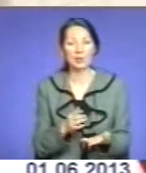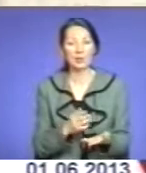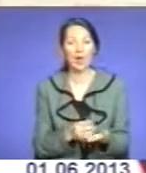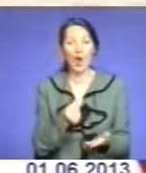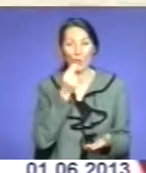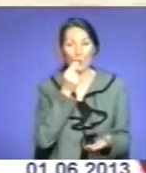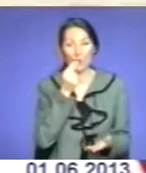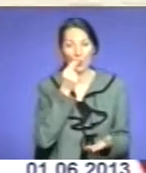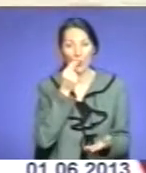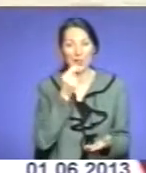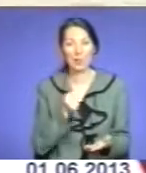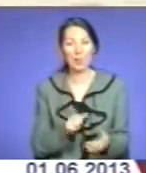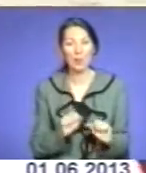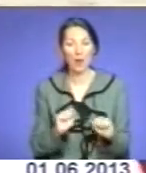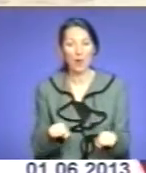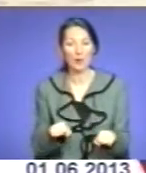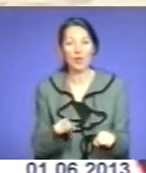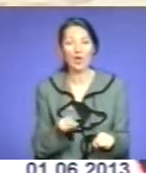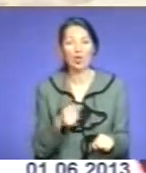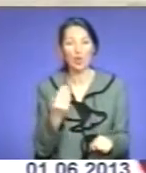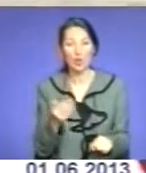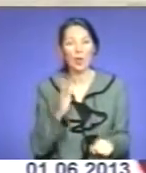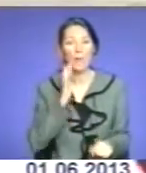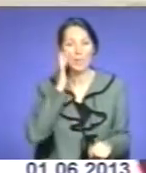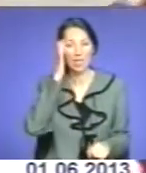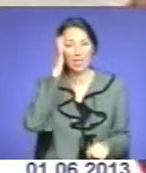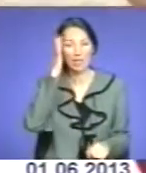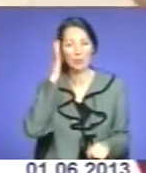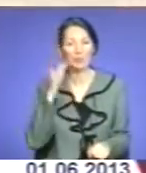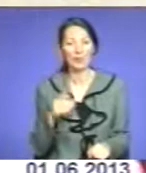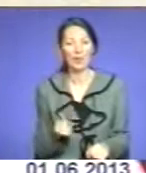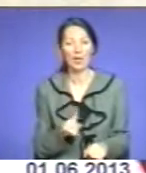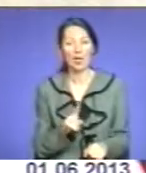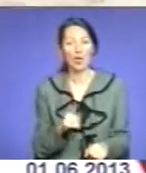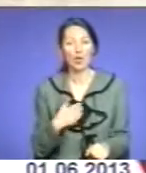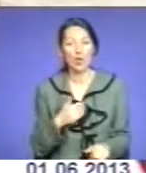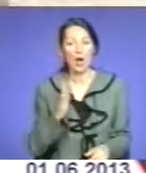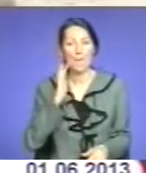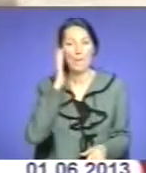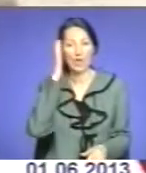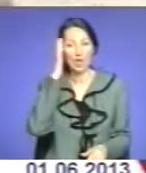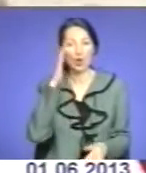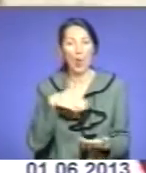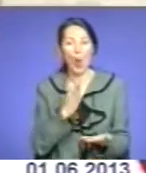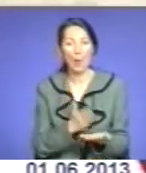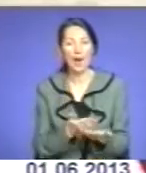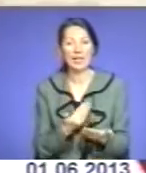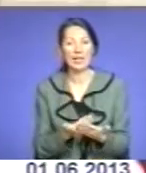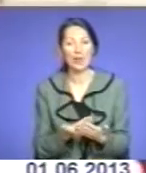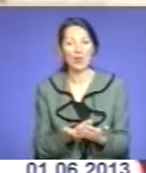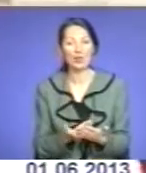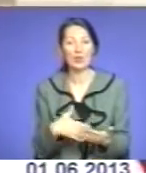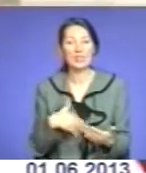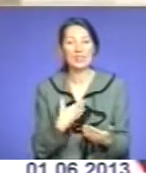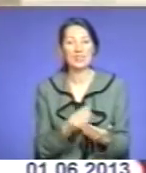На харчування. А про що ти мрієш? Про що я мрію? Мати, напевно,